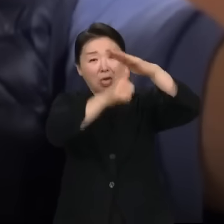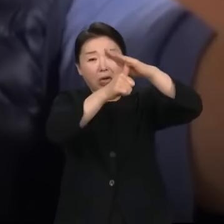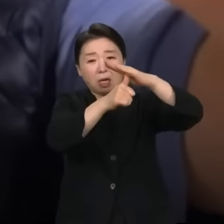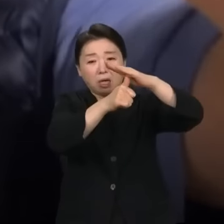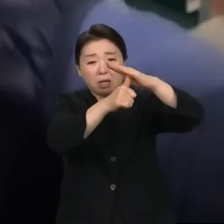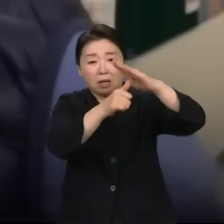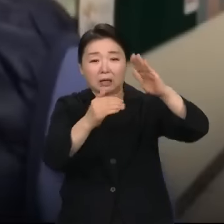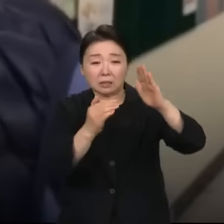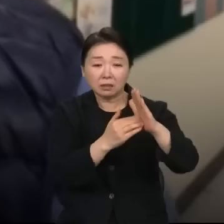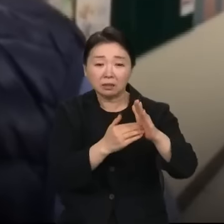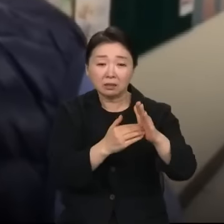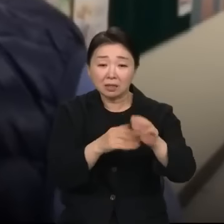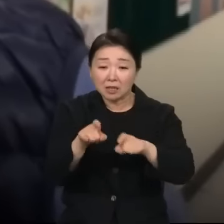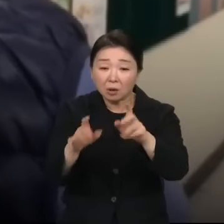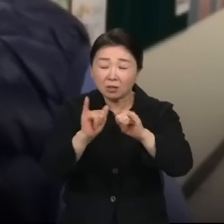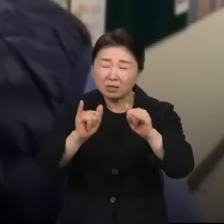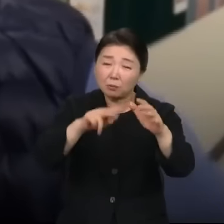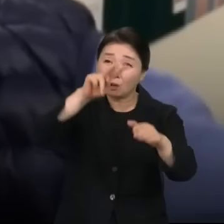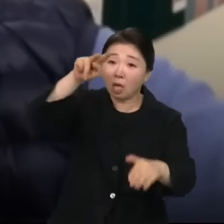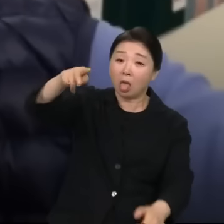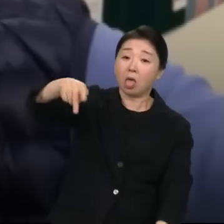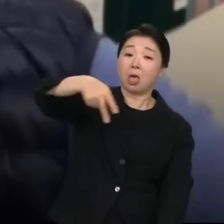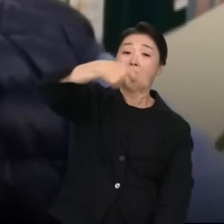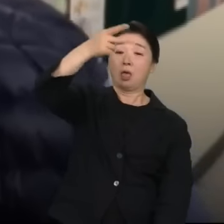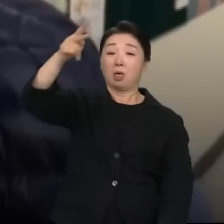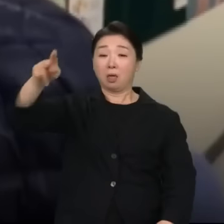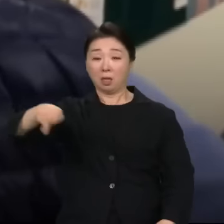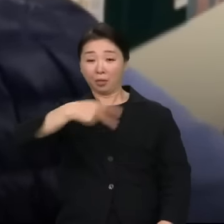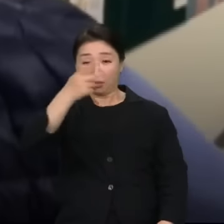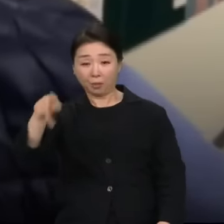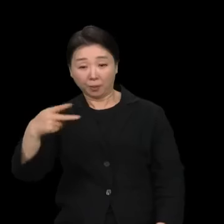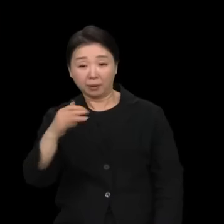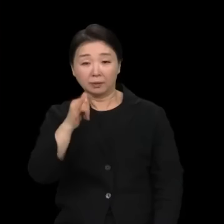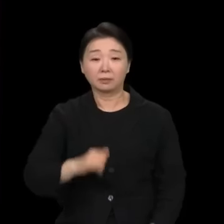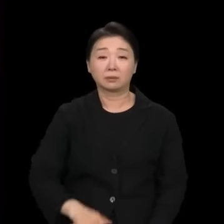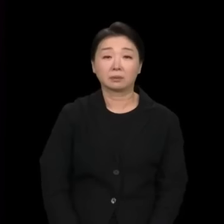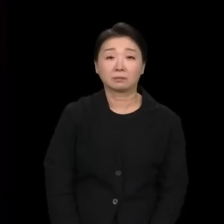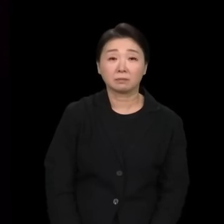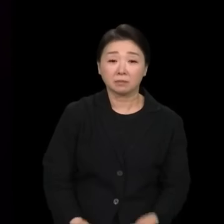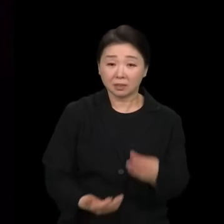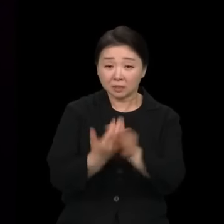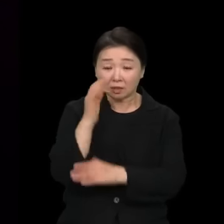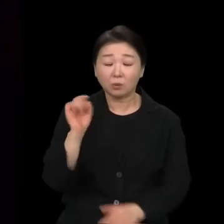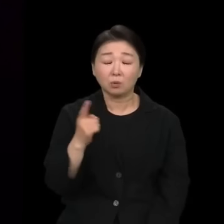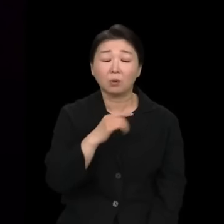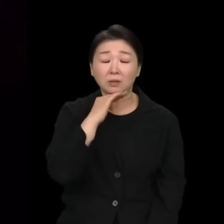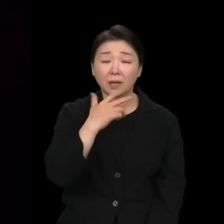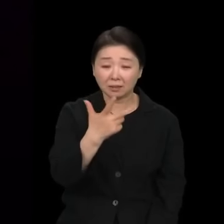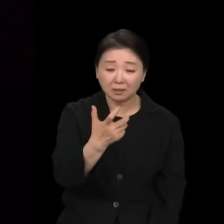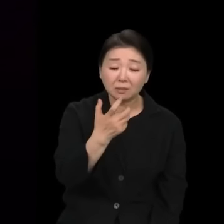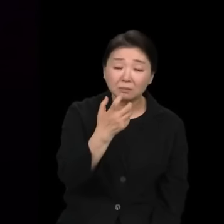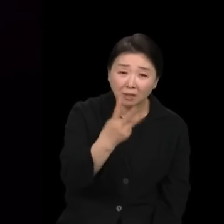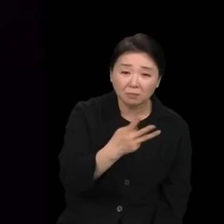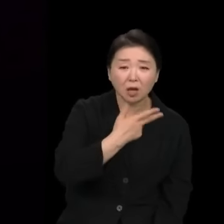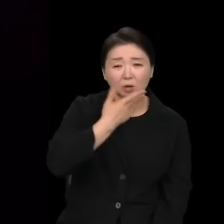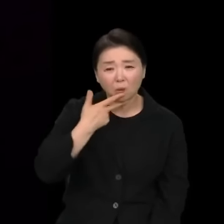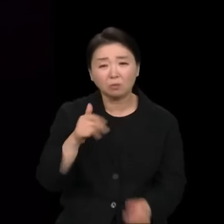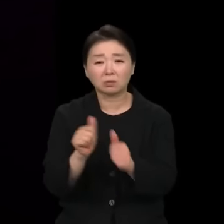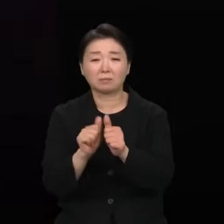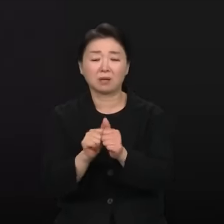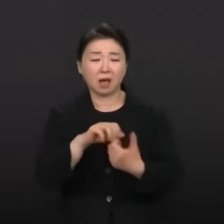wife did. Some poor people are walking around ended up doing somersaults. 이 사고로 73세 영국 남성 한 명이